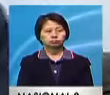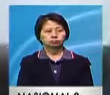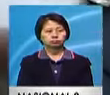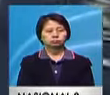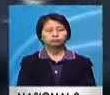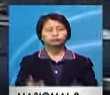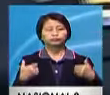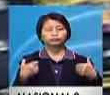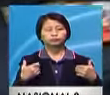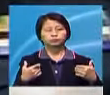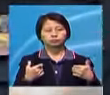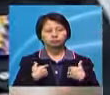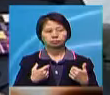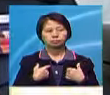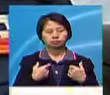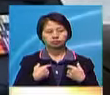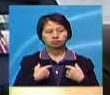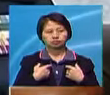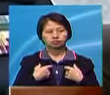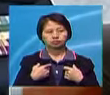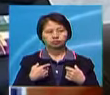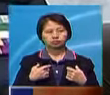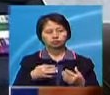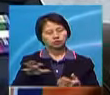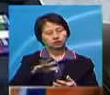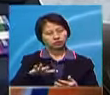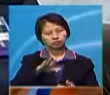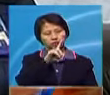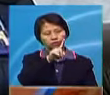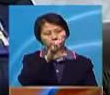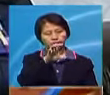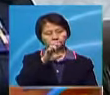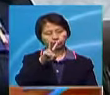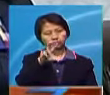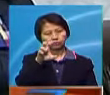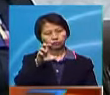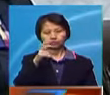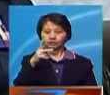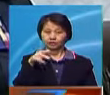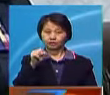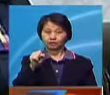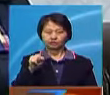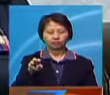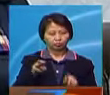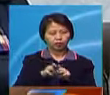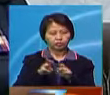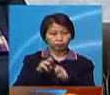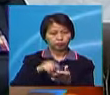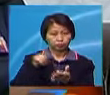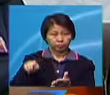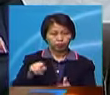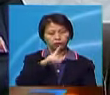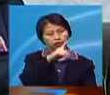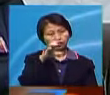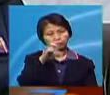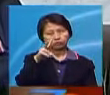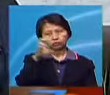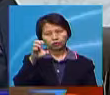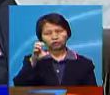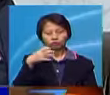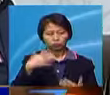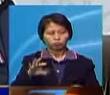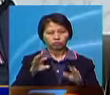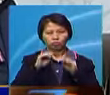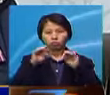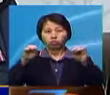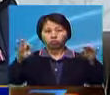Ada juga lah kes dalam sekitar 100 ke 200 cases yang macam ini. Tetapi 100-200 cases ni pun kalau dah